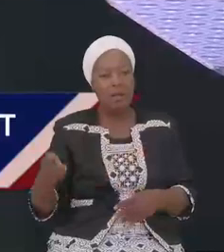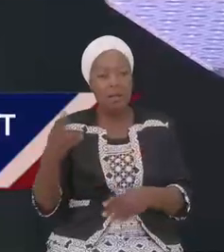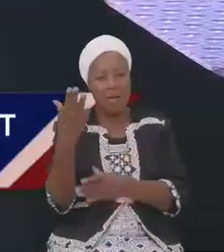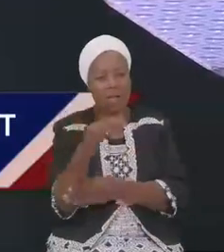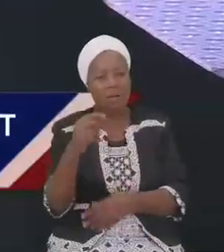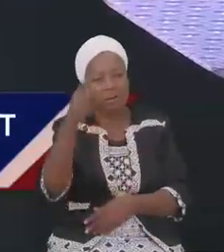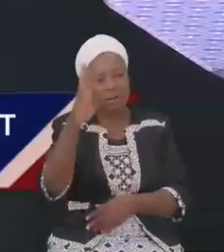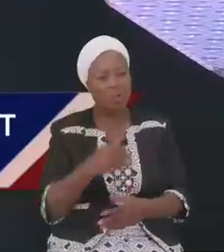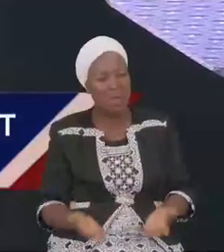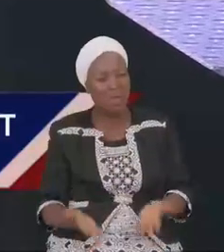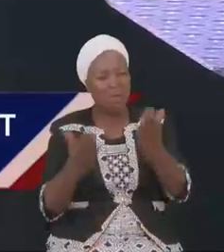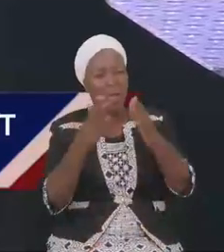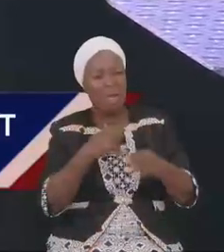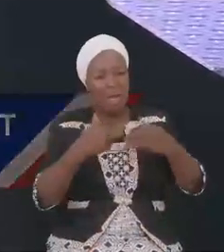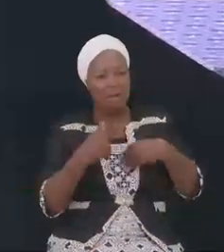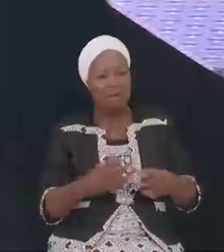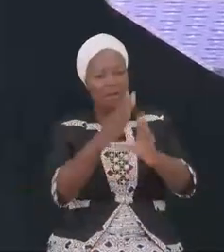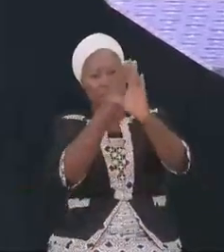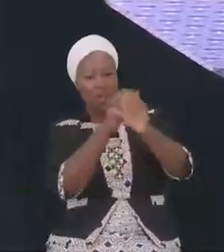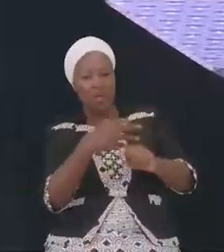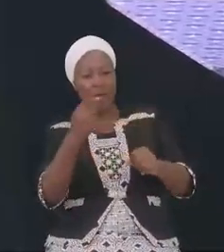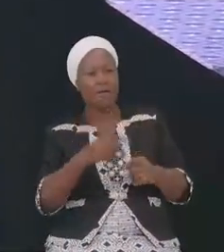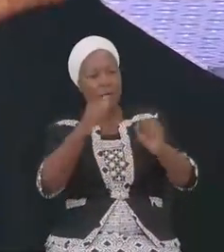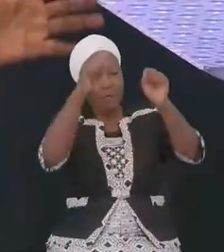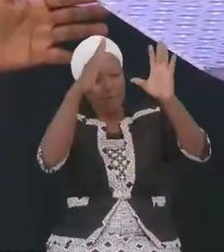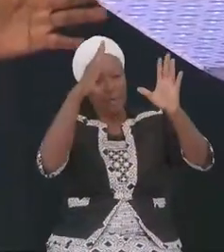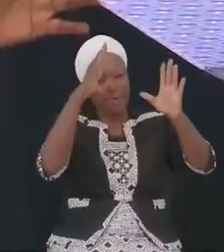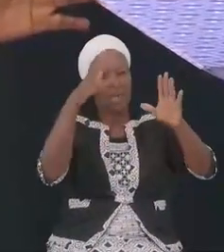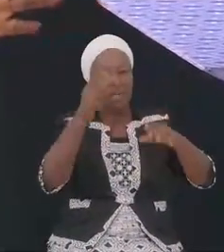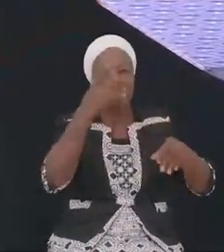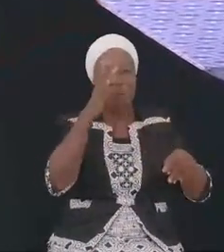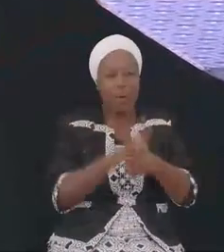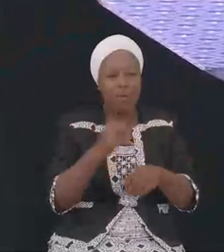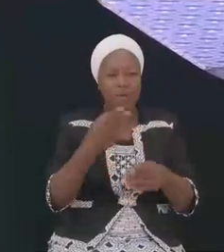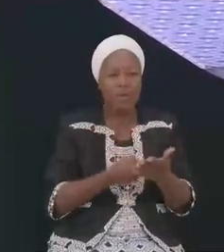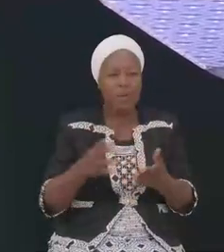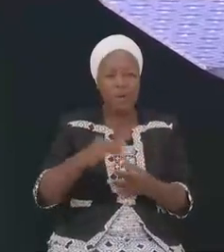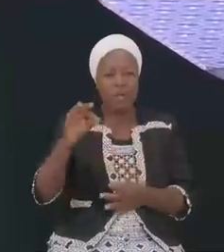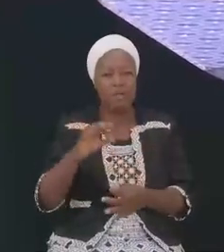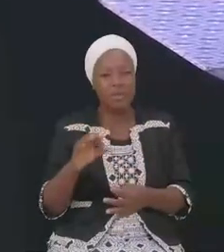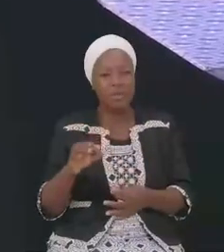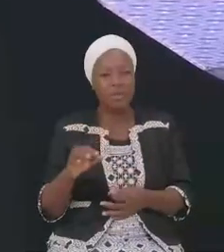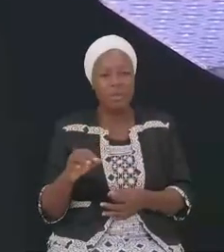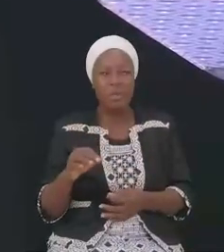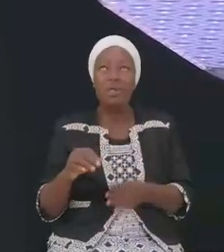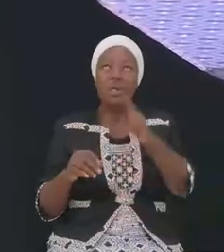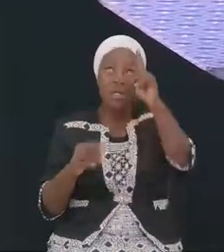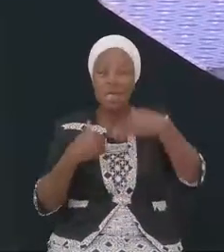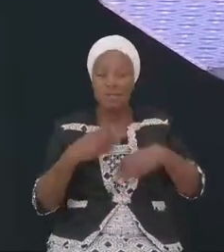a reçu du Père le Saint-Esprit qui avait été promis. Il a